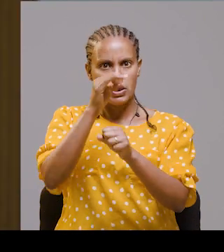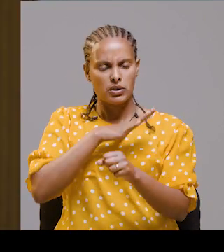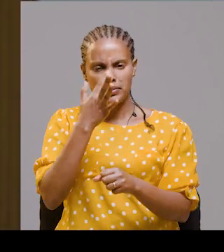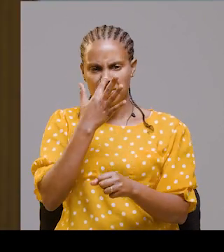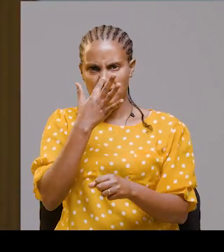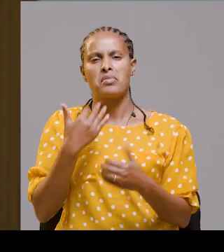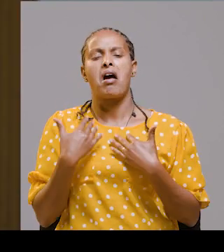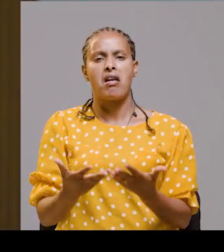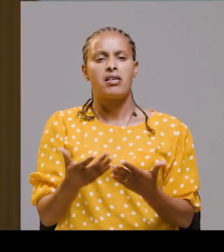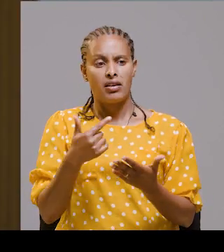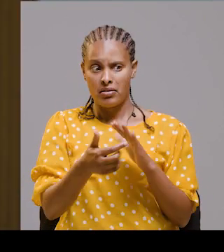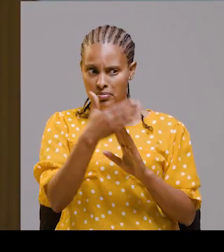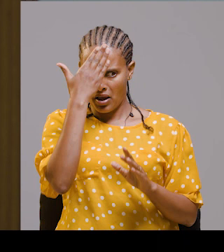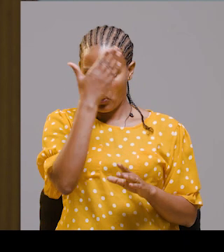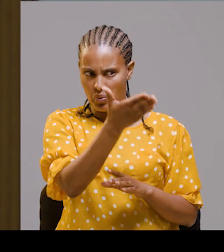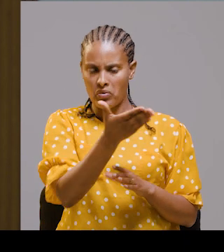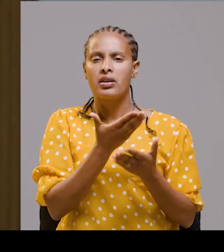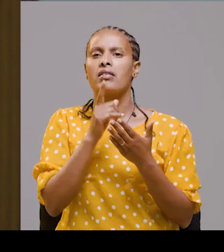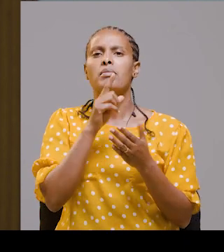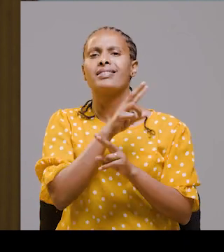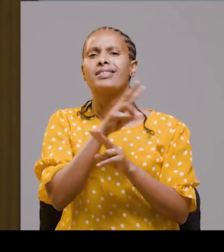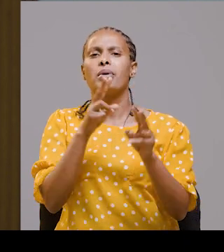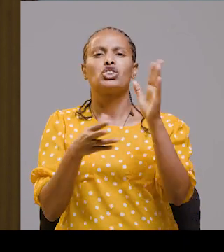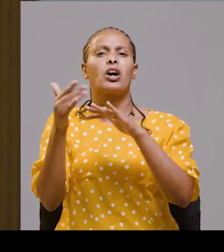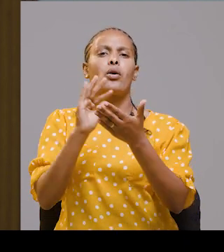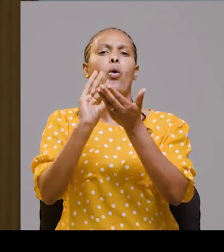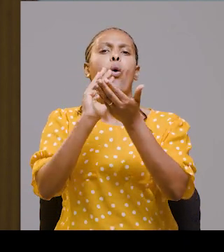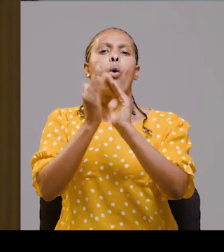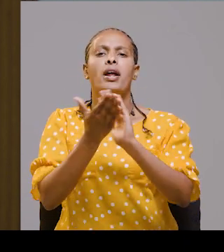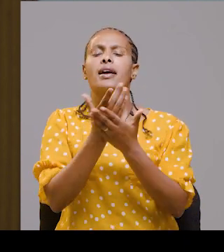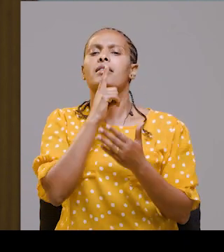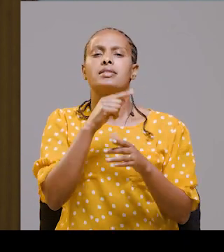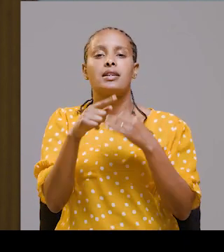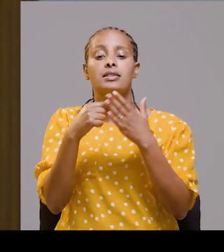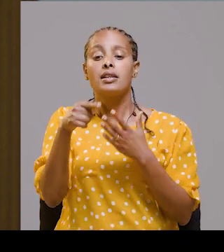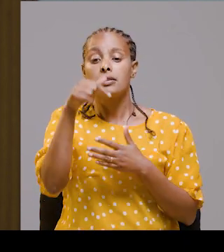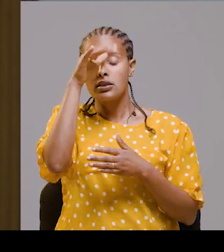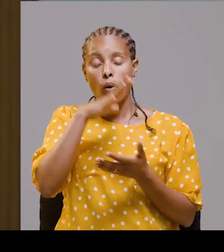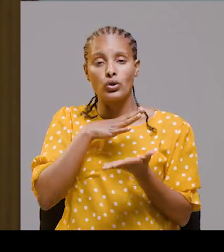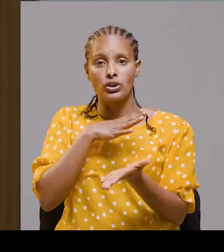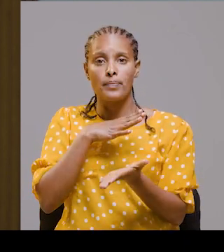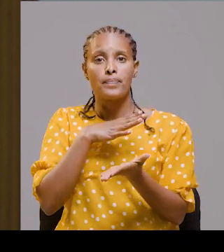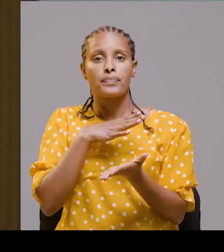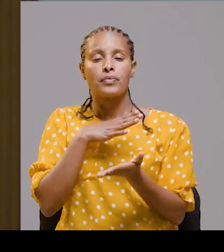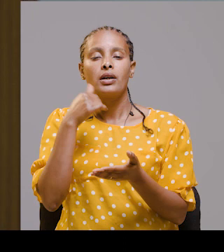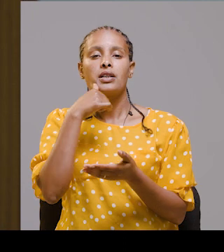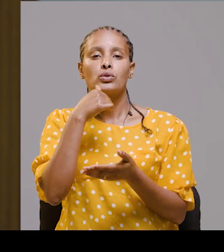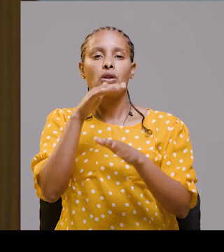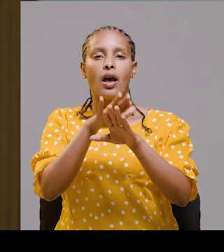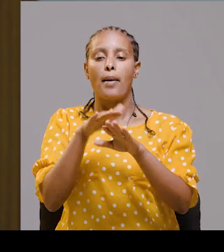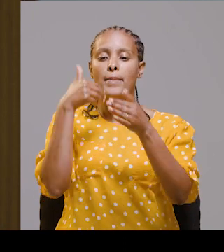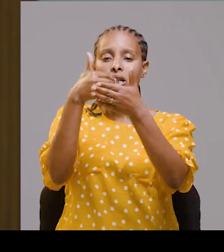ላይ የምታቂው ነገር ነው፣ በጣም አስቸጋሪ የሆነ ነገር ነው። ስለዚህ እነዚህ ሰዎች ሴቶች